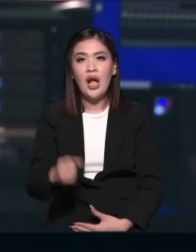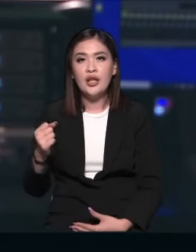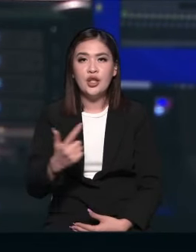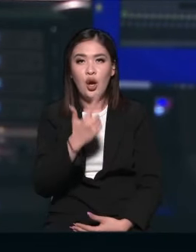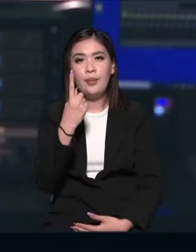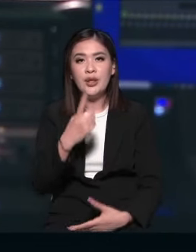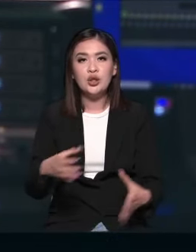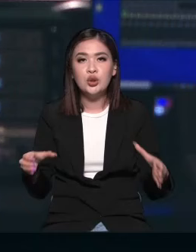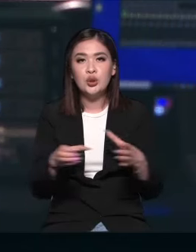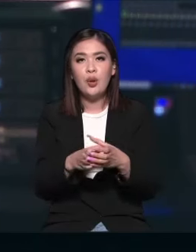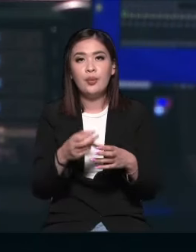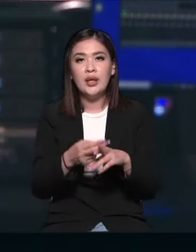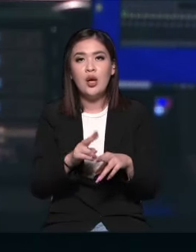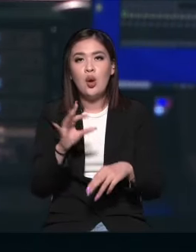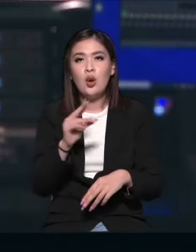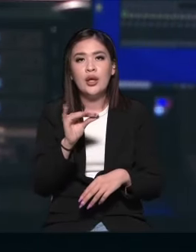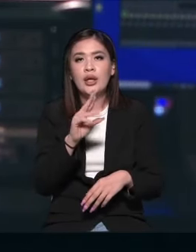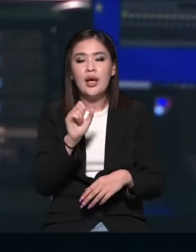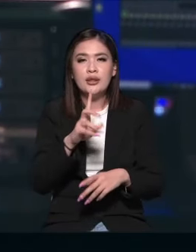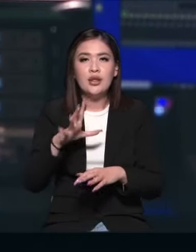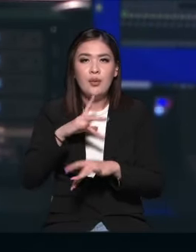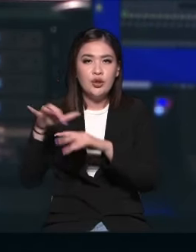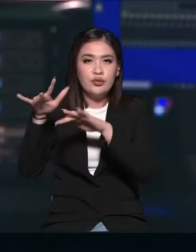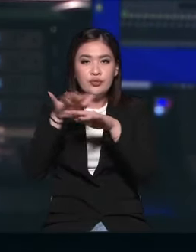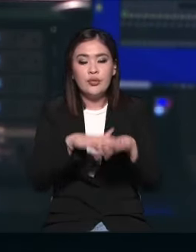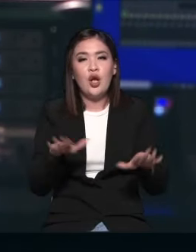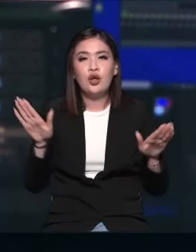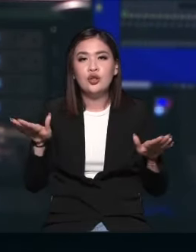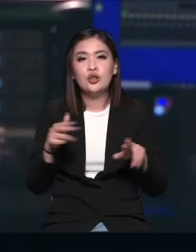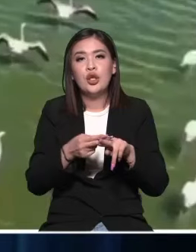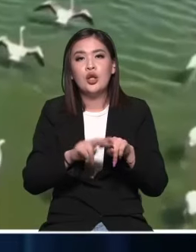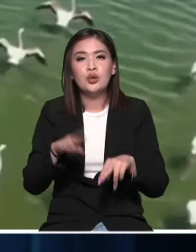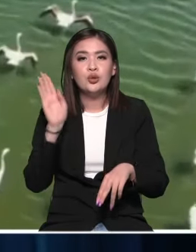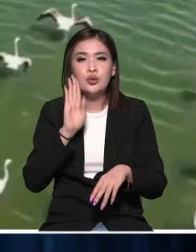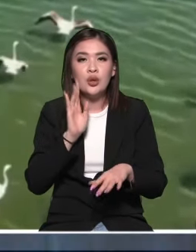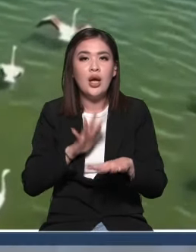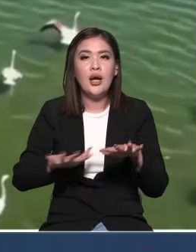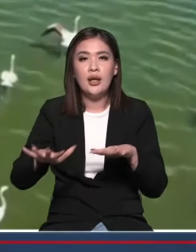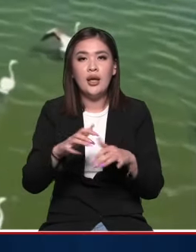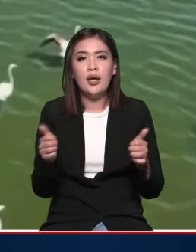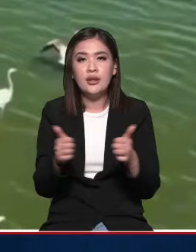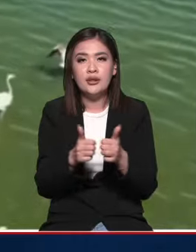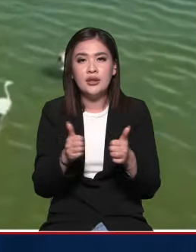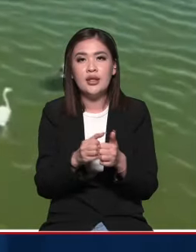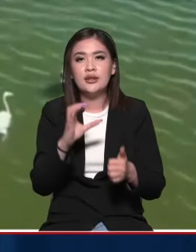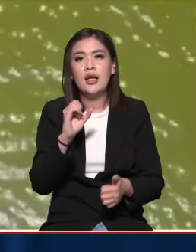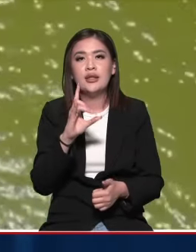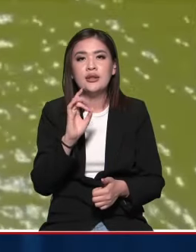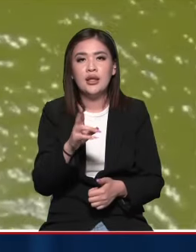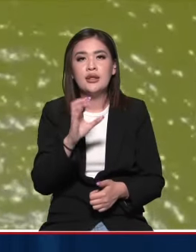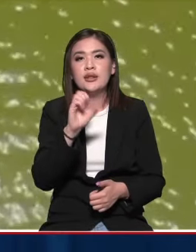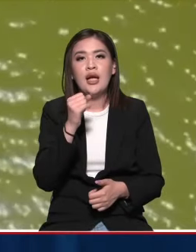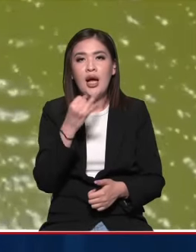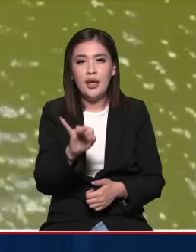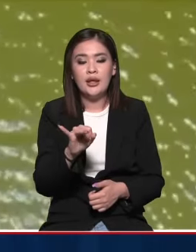Ал Атырауға бір топ қызғылт қоқиқаз ұшып келді. Құстар Жайық өзенінің сол жағалауындағы ағында су құйылатын сасық сай